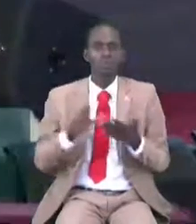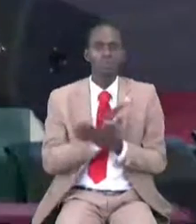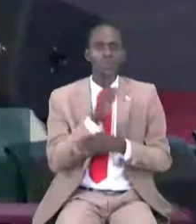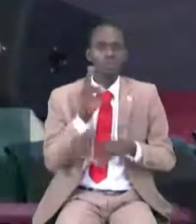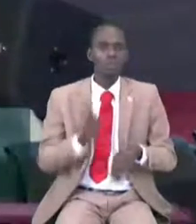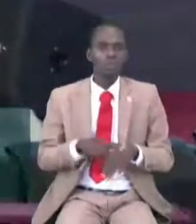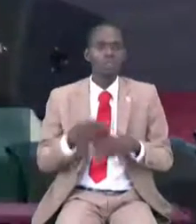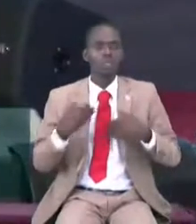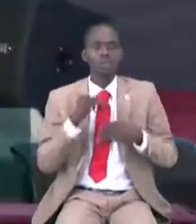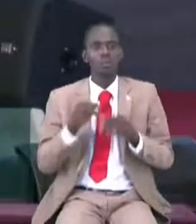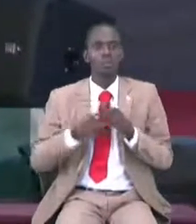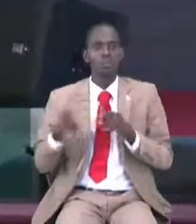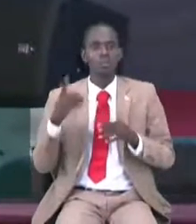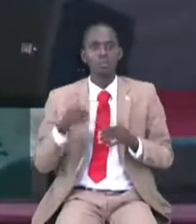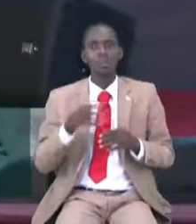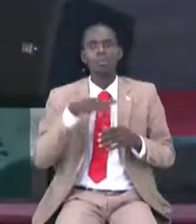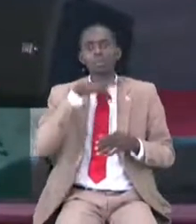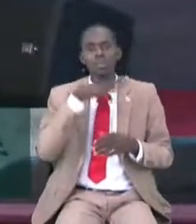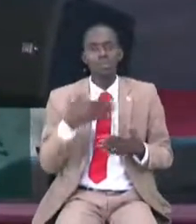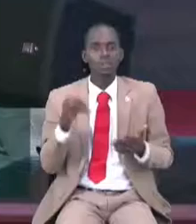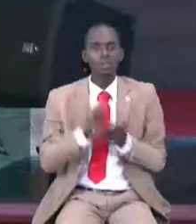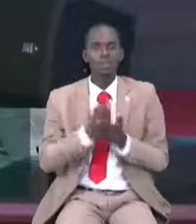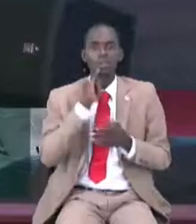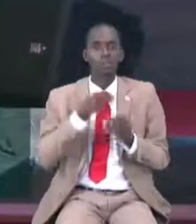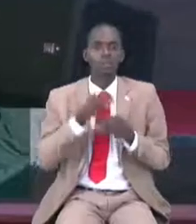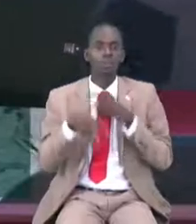de sa vertu et nous sommes vertueux.